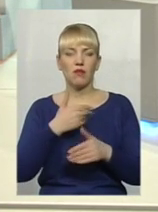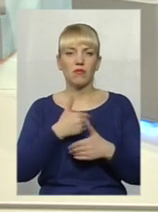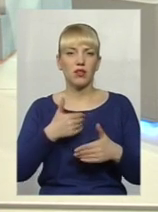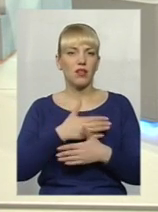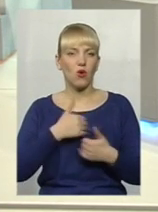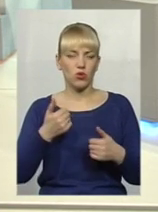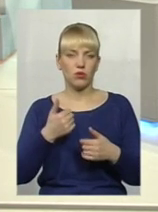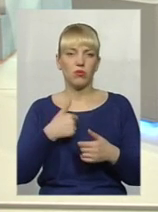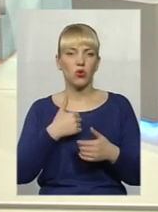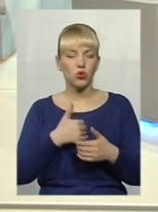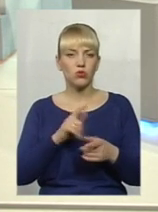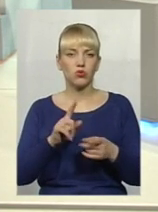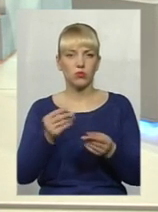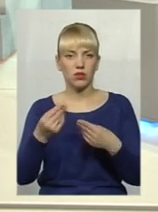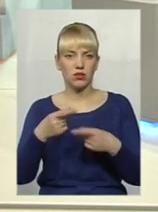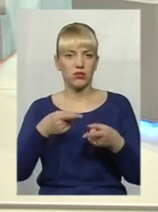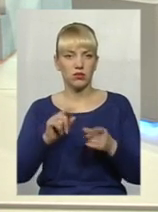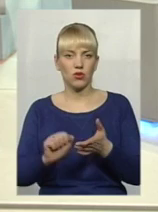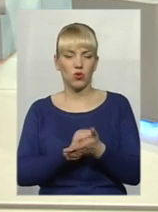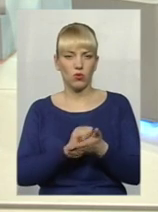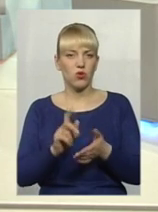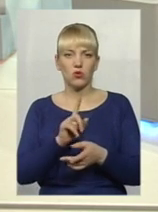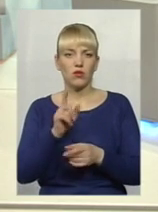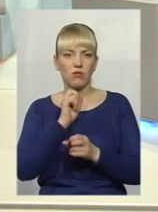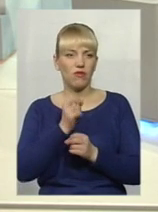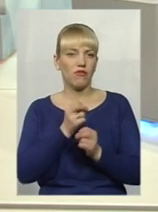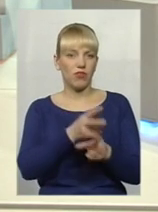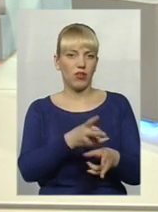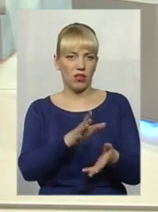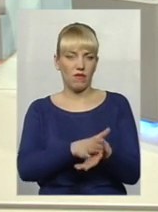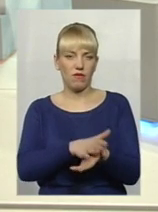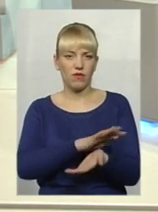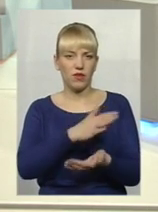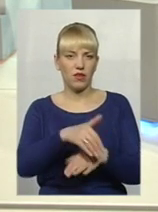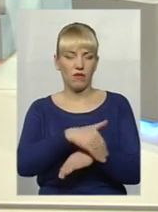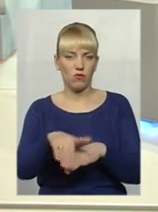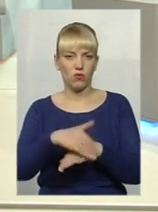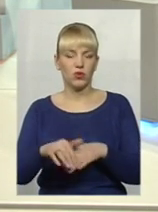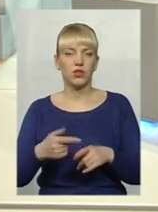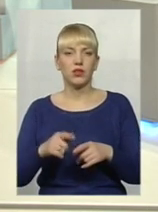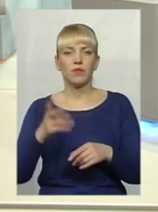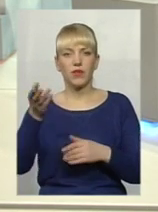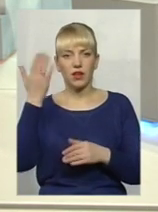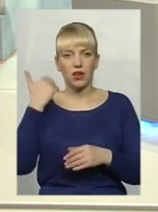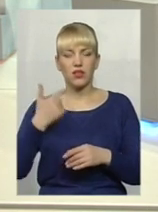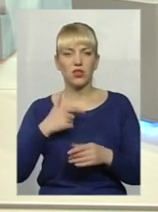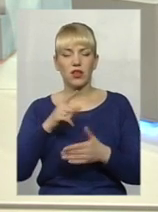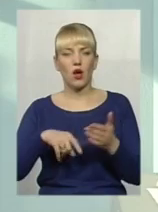дійсно нам дадуть підтвердження, що вони теж не відвезуть і не викинуть смітник. Раніше на утилізацію в Сумську